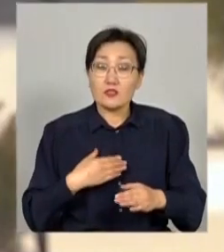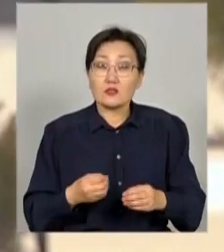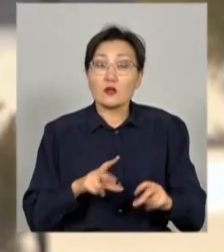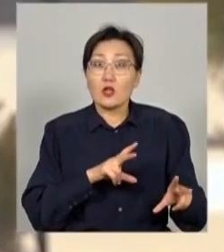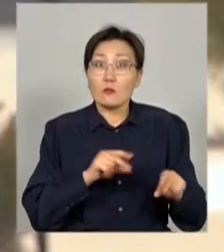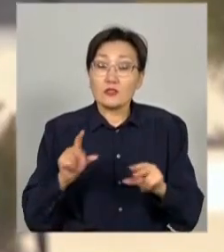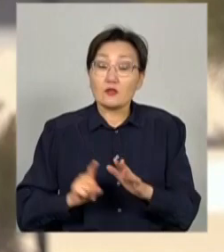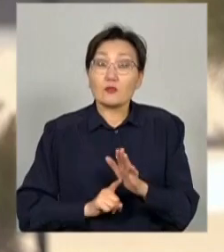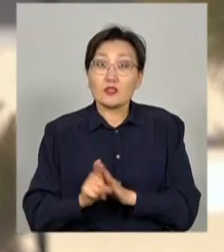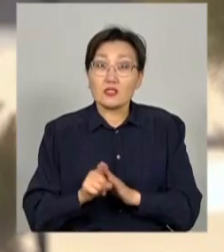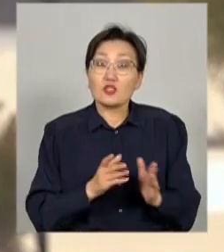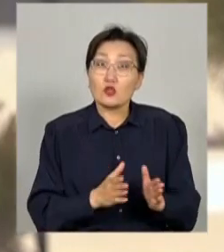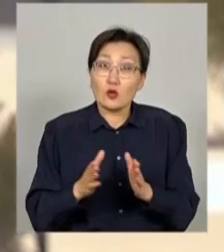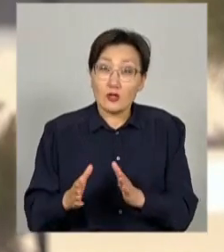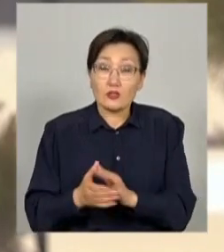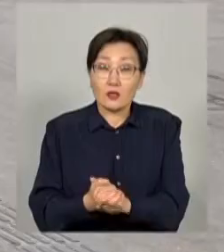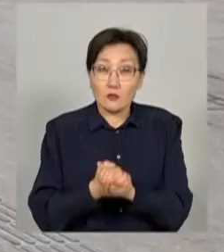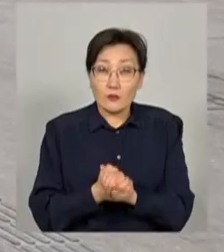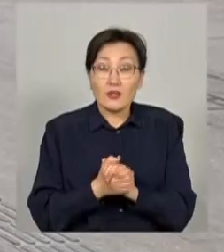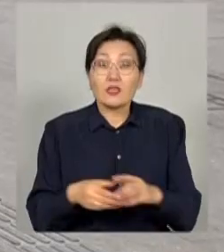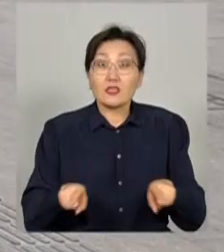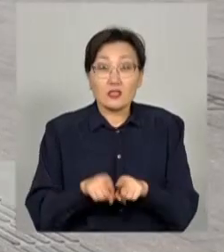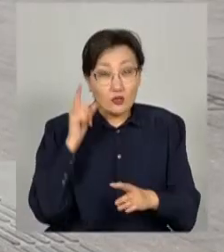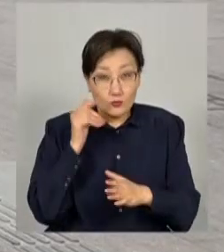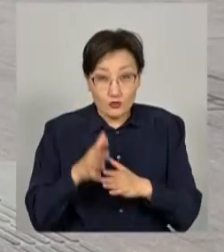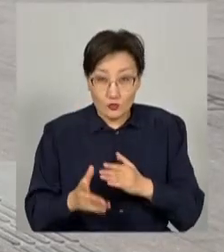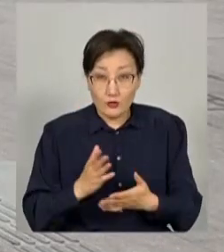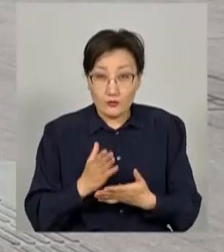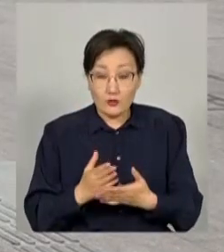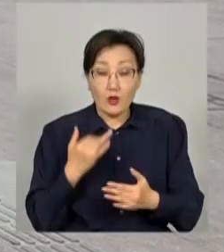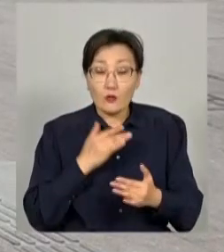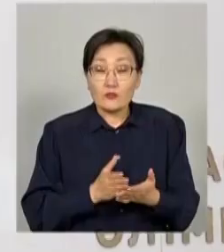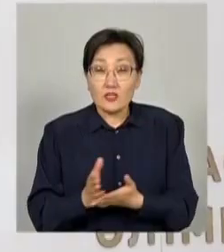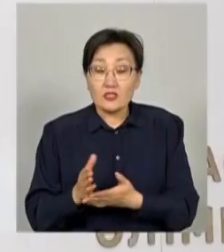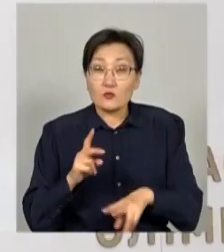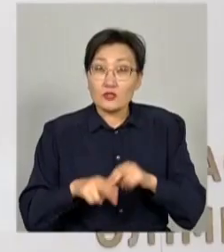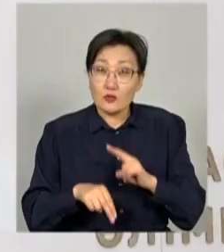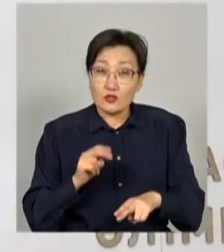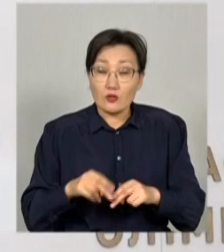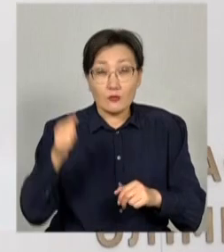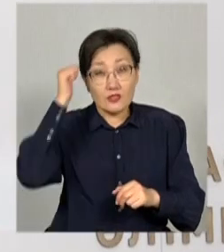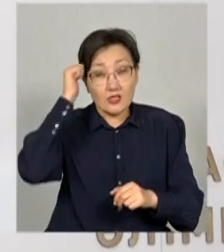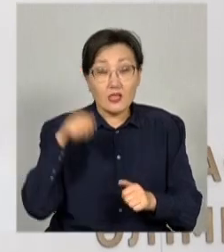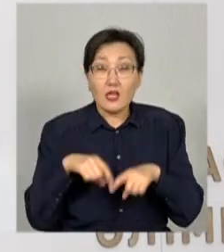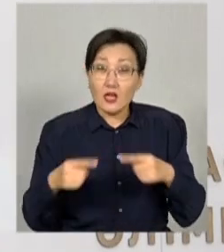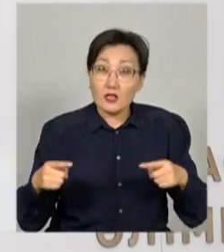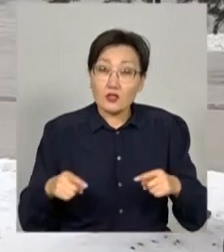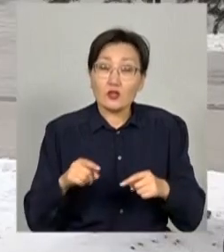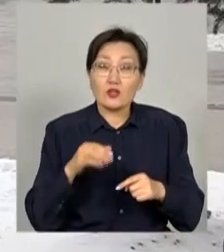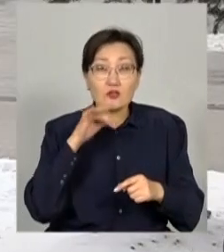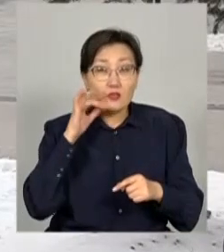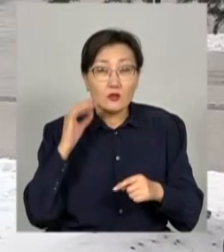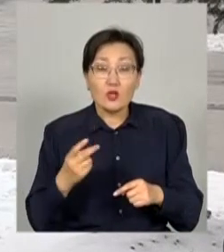берекенің бастауы тұрақтылық екенін ұғындық. Тағзым мемориалы көп сатылы сәулет кешені. Бұл ескерткіш әртүрлі түстен тұратын